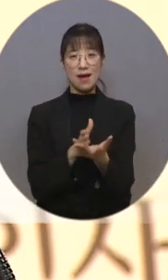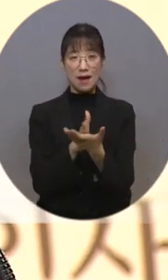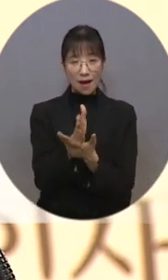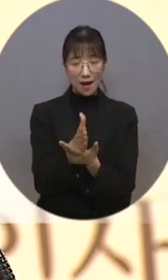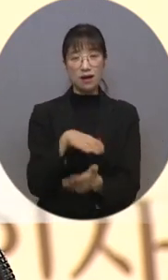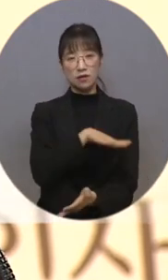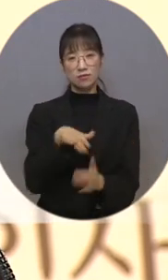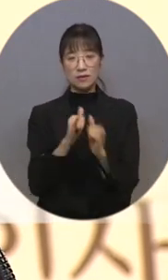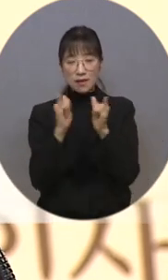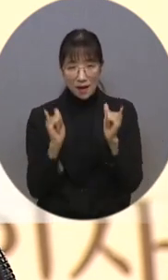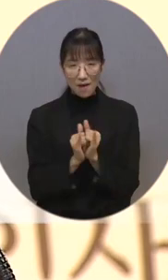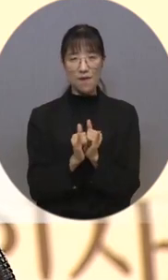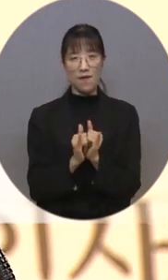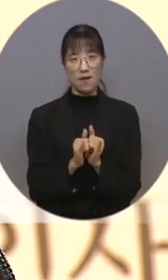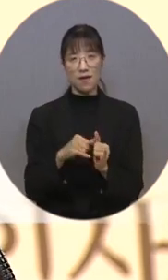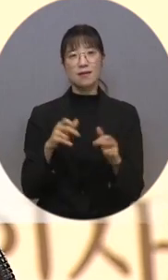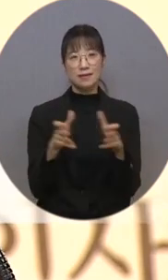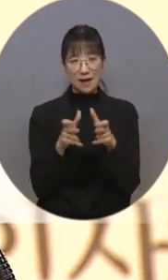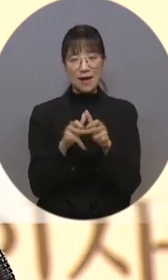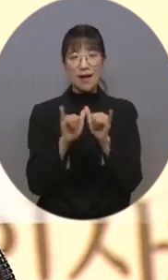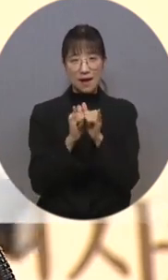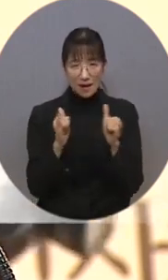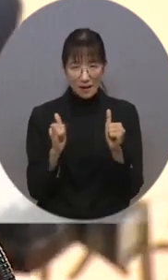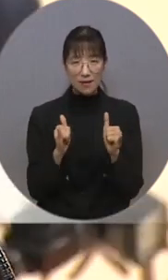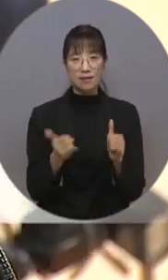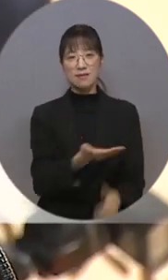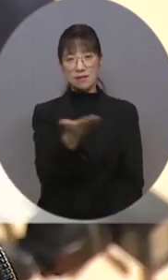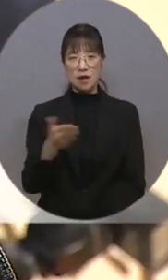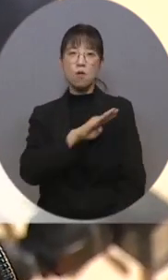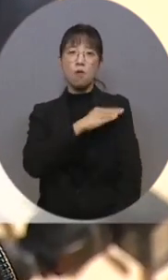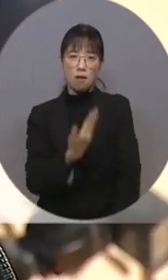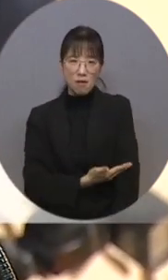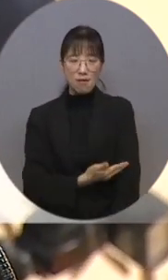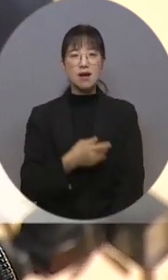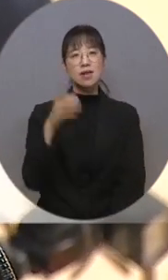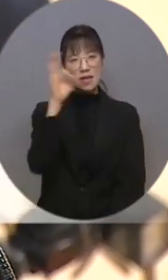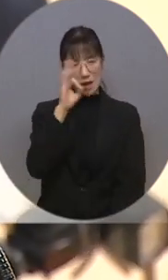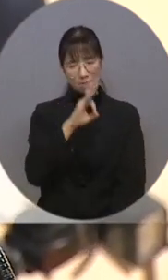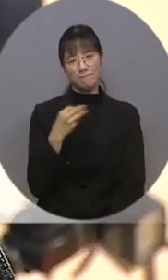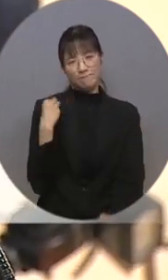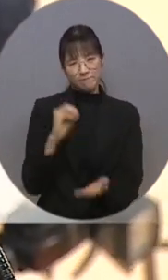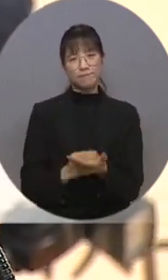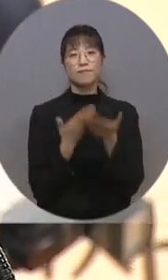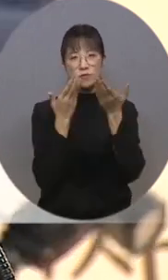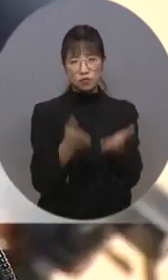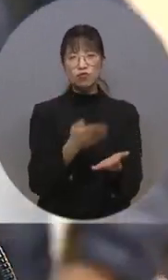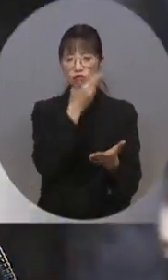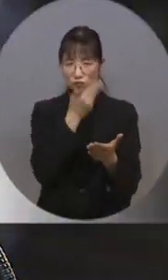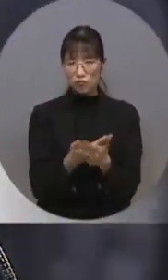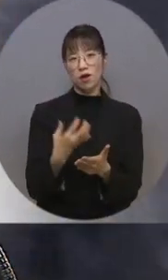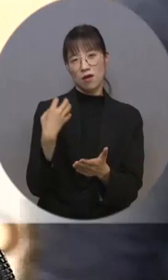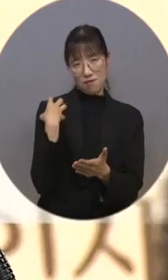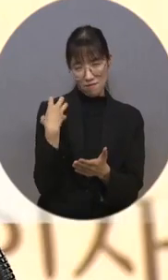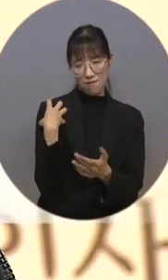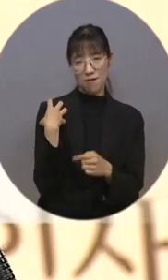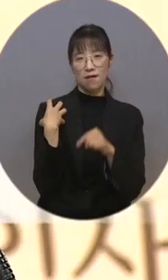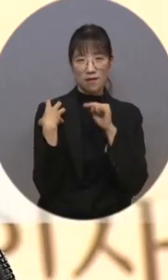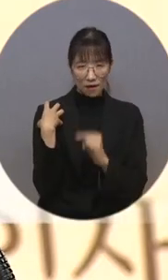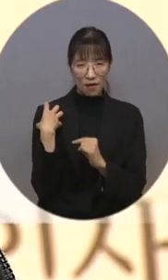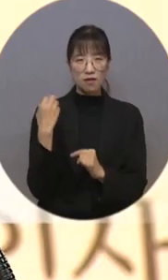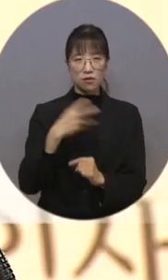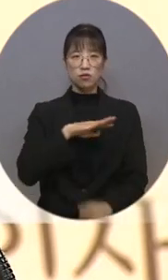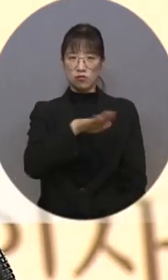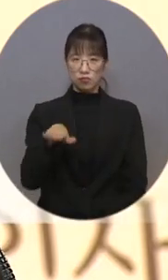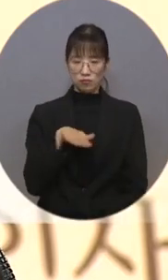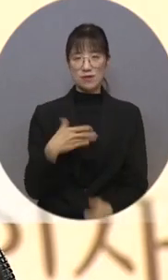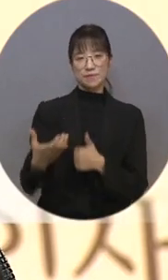우리 사회 장애인들에게 권리를 찾아주는 중요한 역할을 시대적인 사명과 또 우리에게